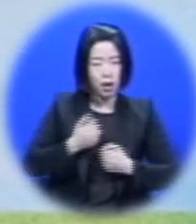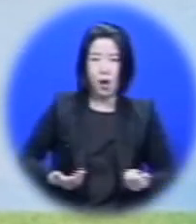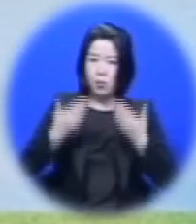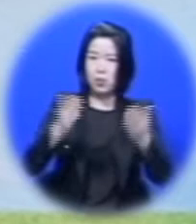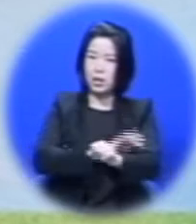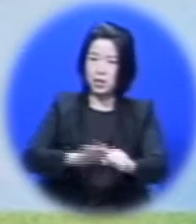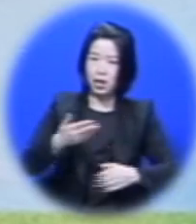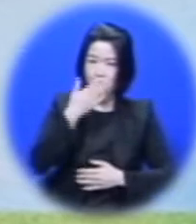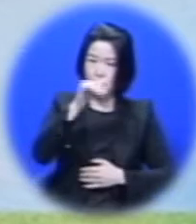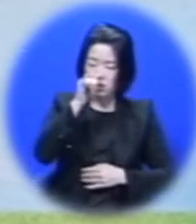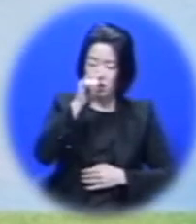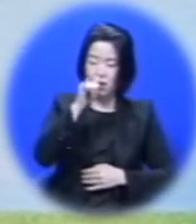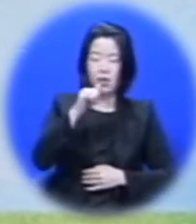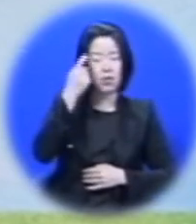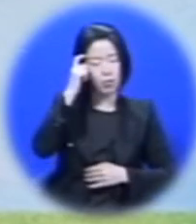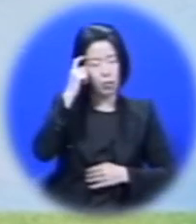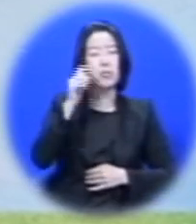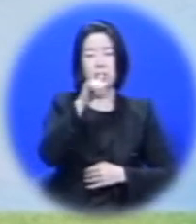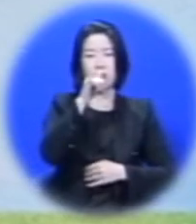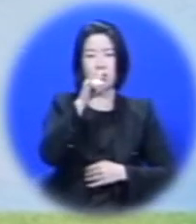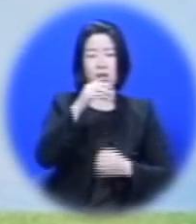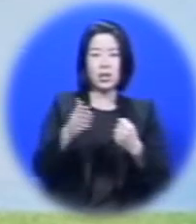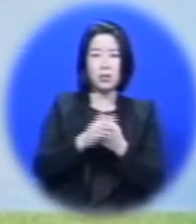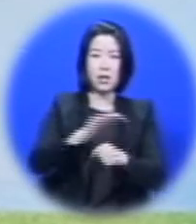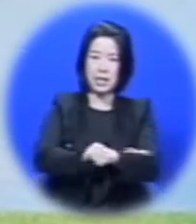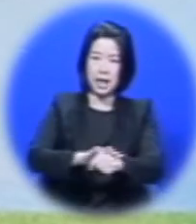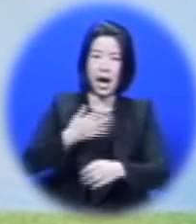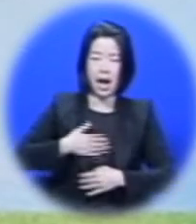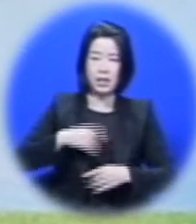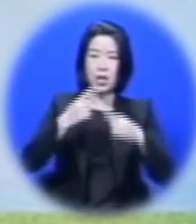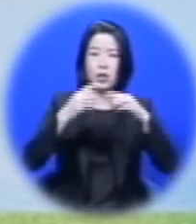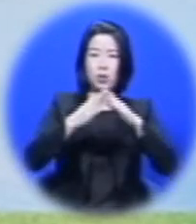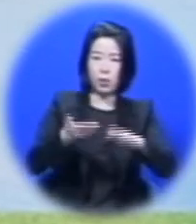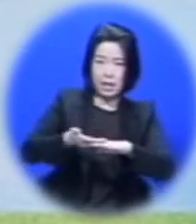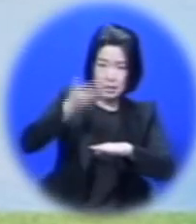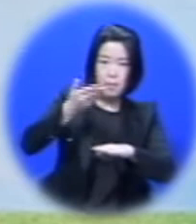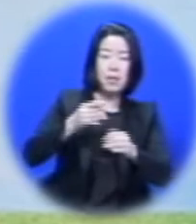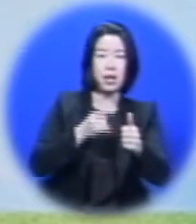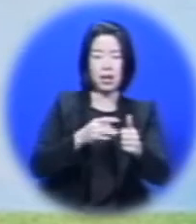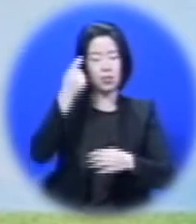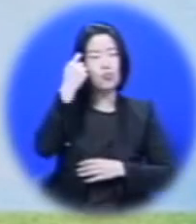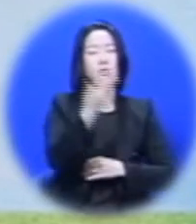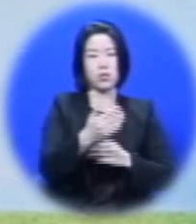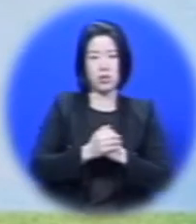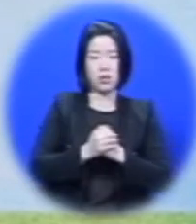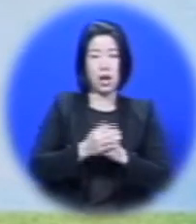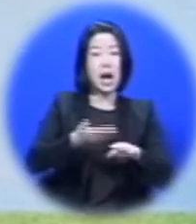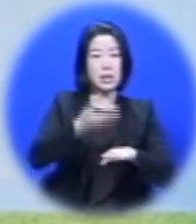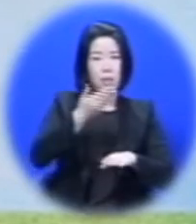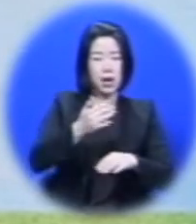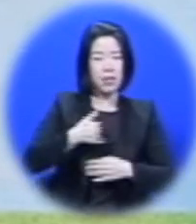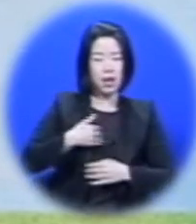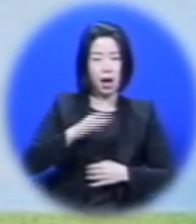수 있을까? 그래서 잘 아는 교회 선배에게 물었대요. 선배님, 제가